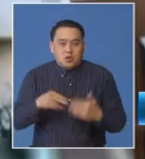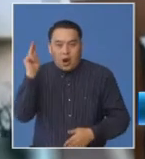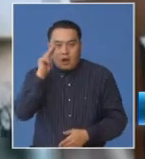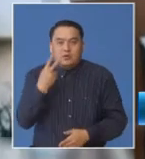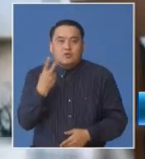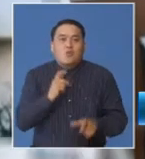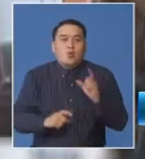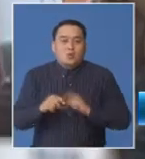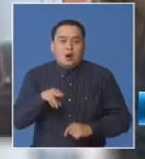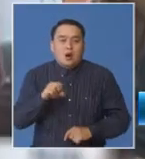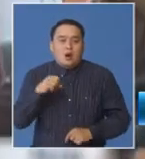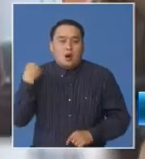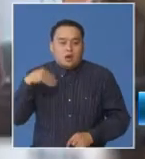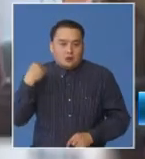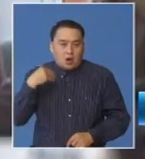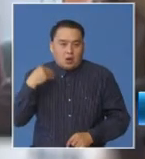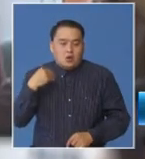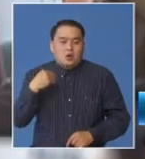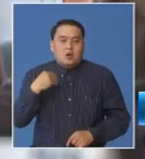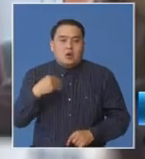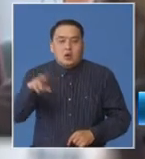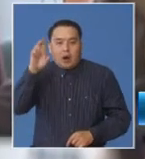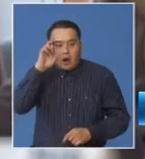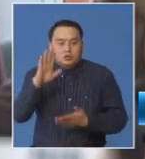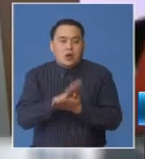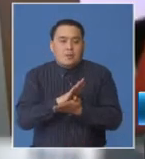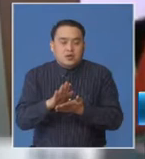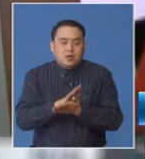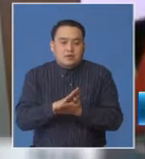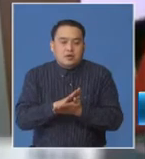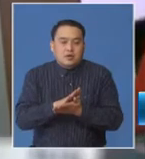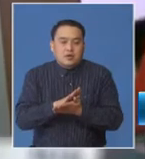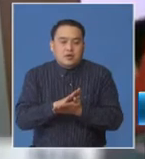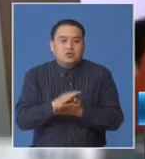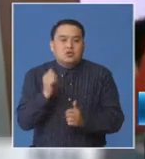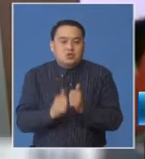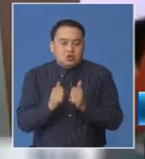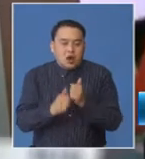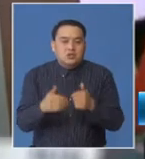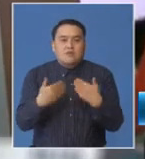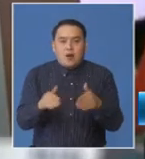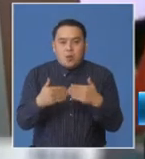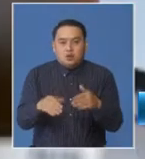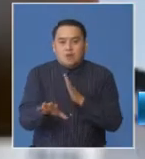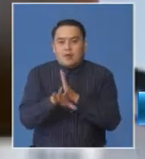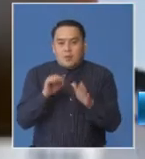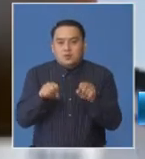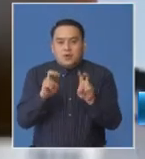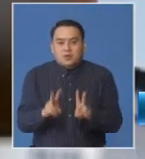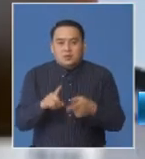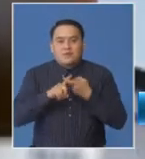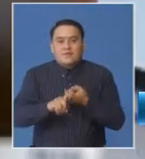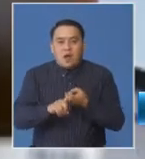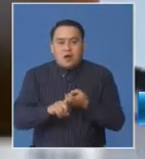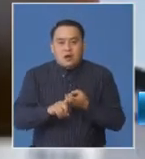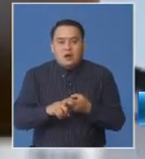двух университетах Актау. Из них свыше 300 по государственным образовательным грантам. Чаще всего выпускники школ выбирают специальности, связанные